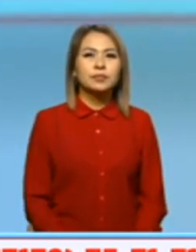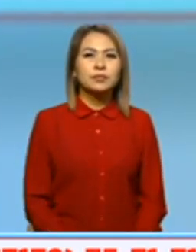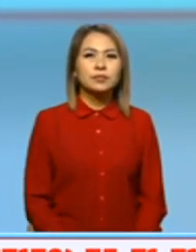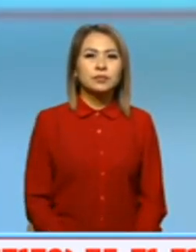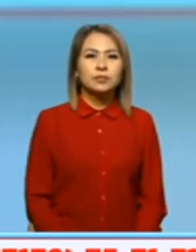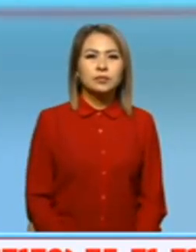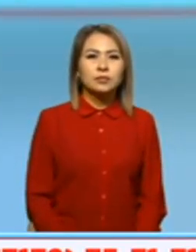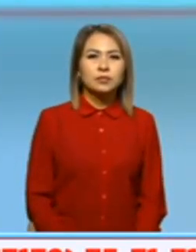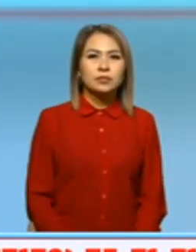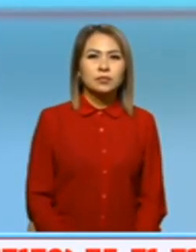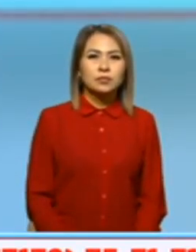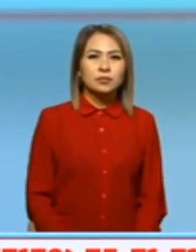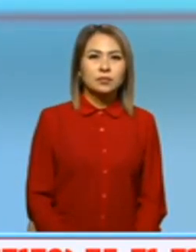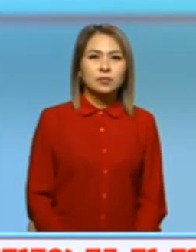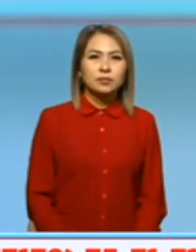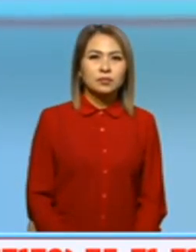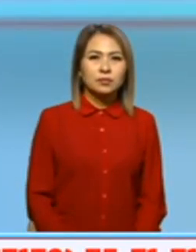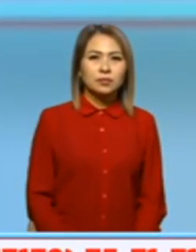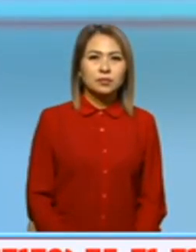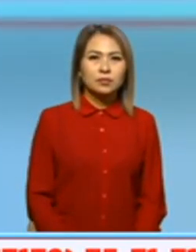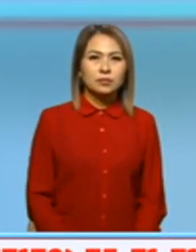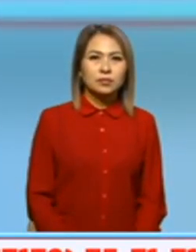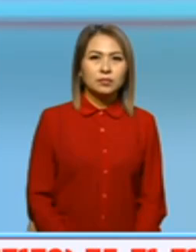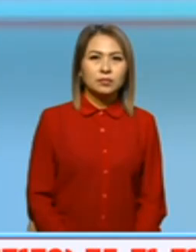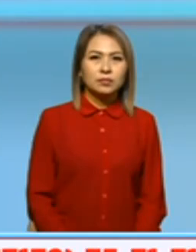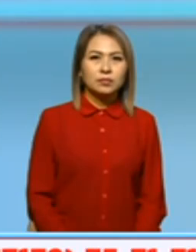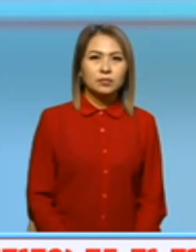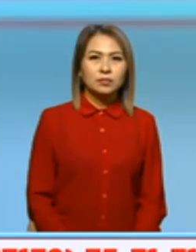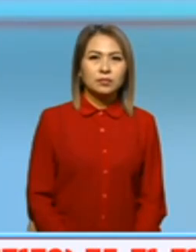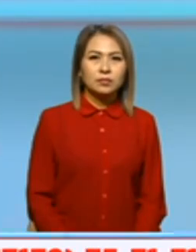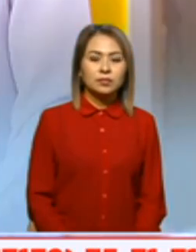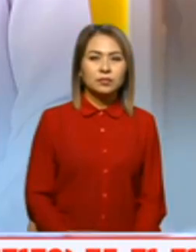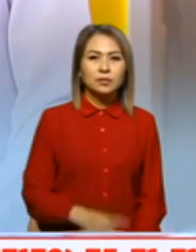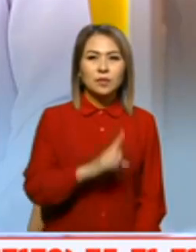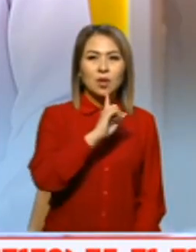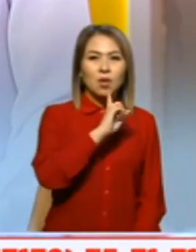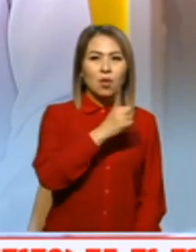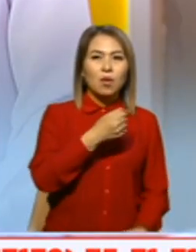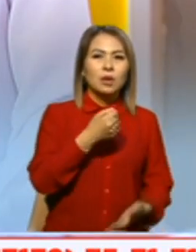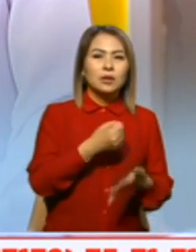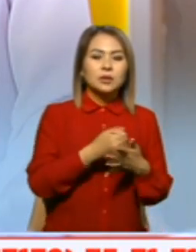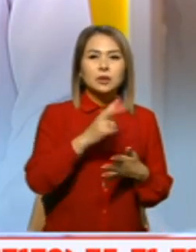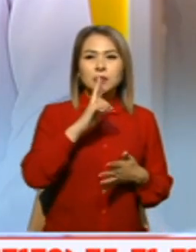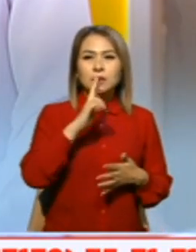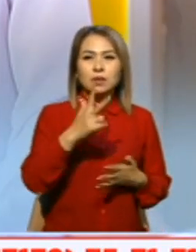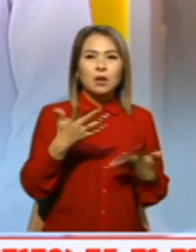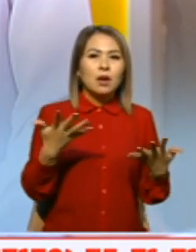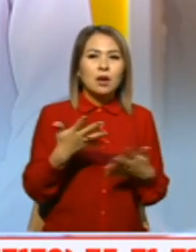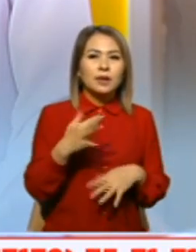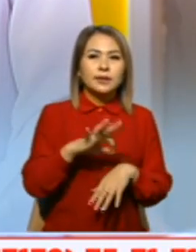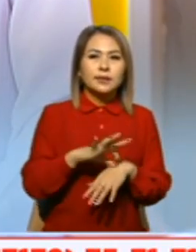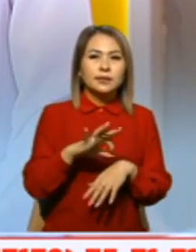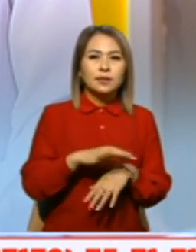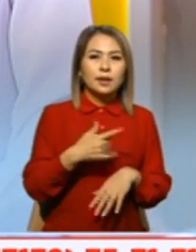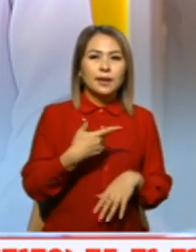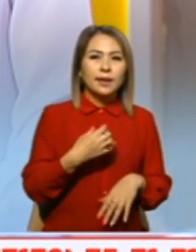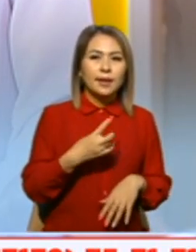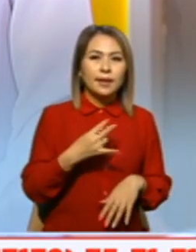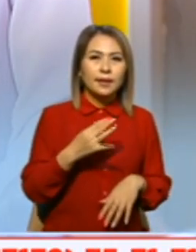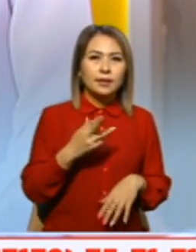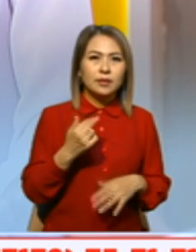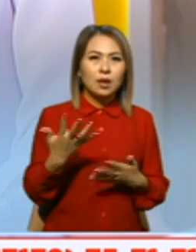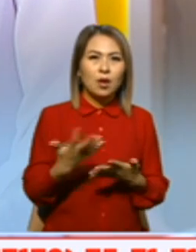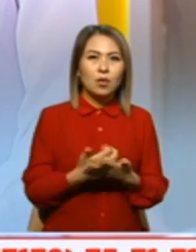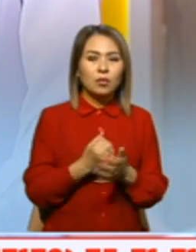Жансая, байланыстасыз ба? Телефон үзілген екен. Бір жас пен үш жас аралығында қандай генетикалық ауруларды анықтауға